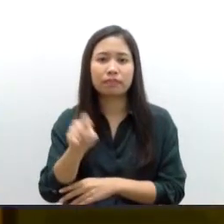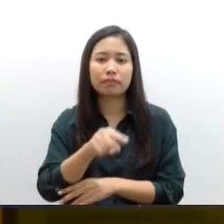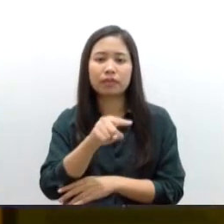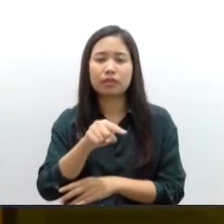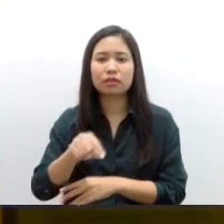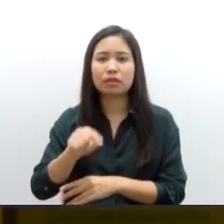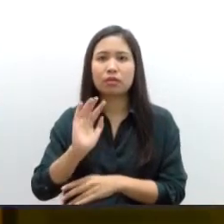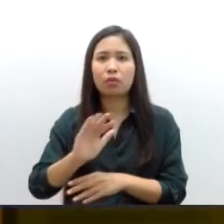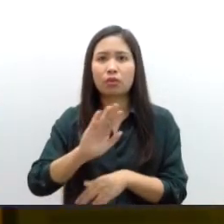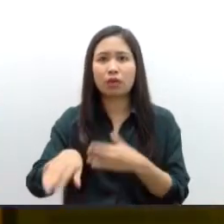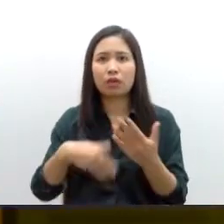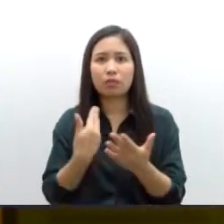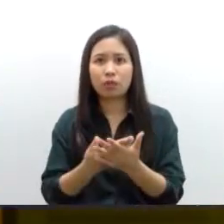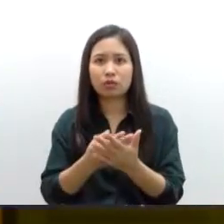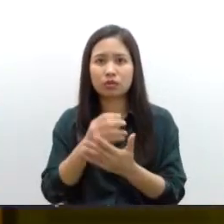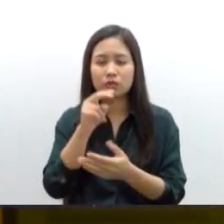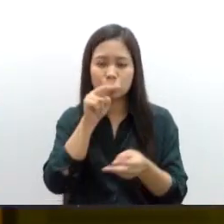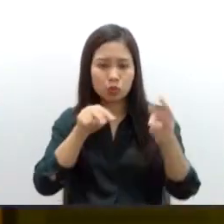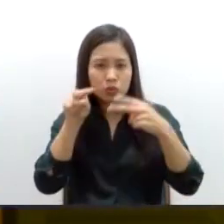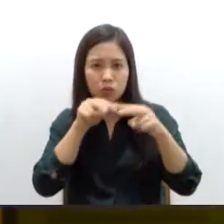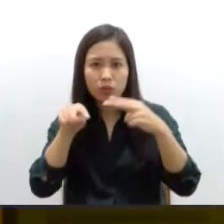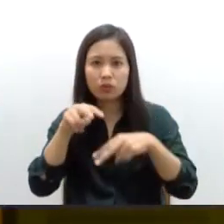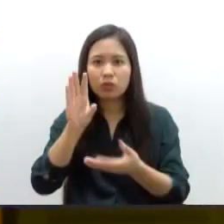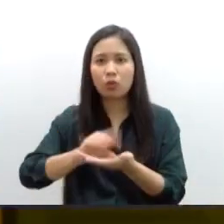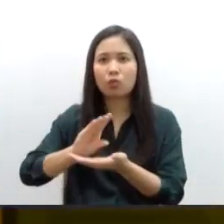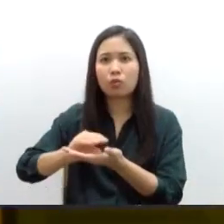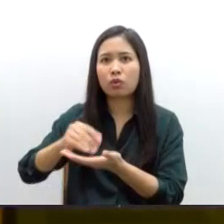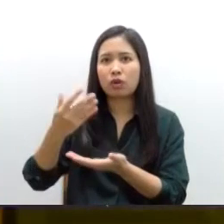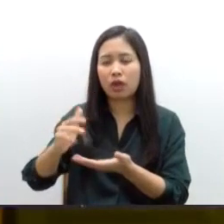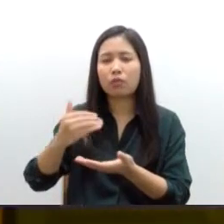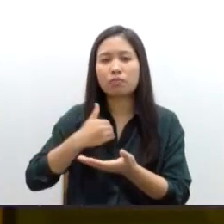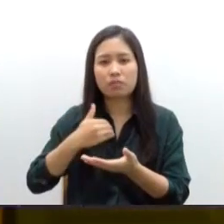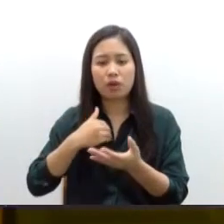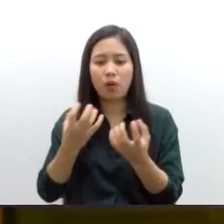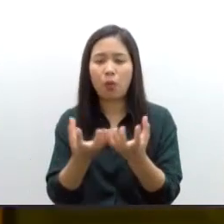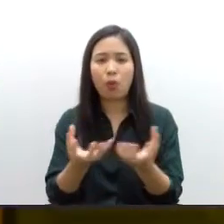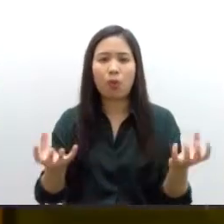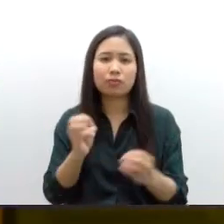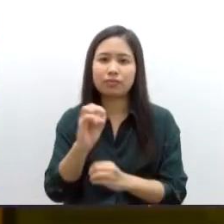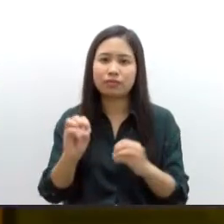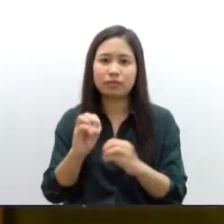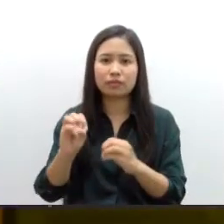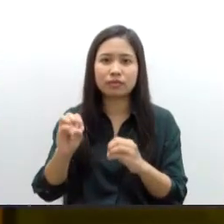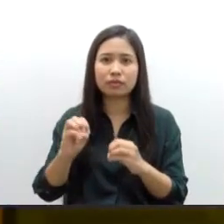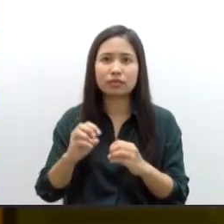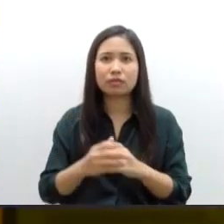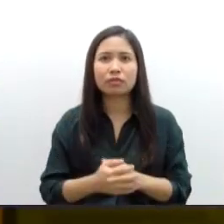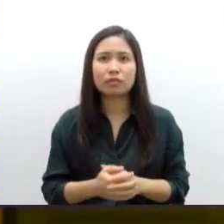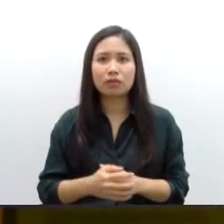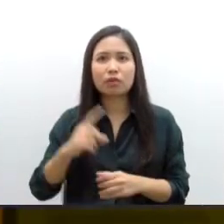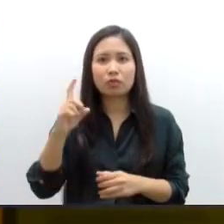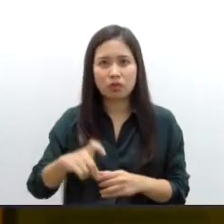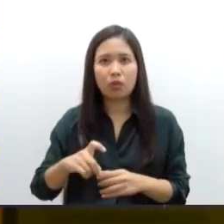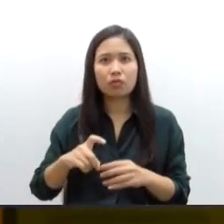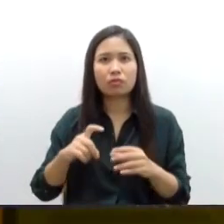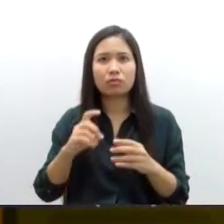ดจากที่เราทำการตรวจสอบมาไม่มีอุปกรณ์ที่ผมกล่าวถึงก็ต้องเป็น